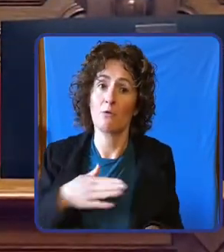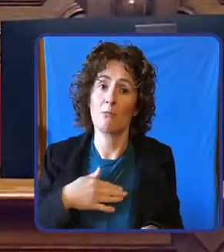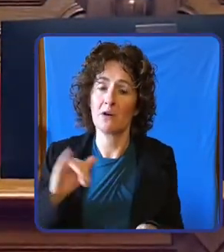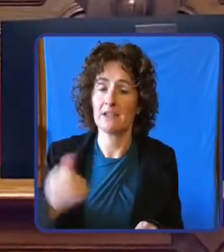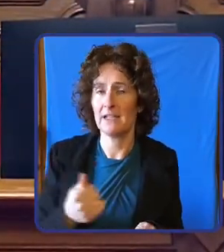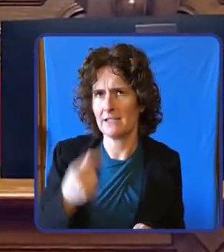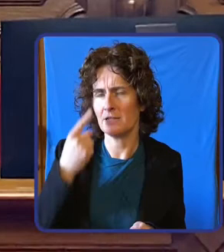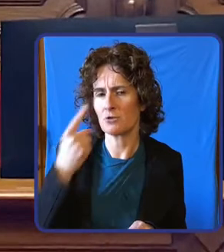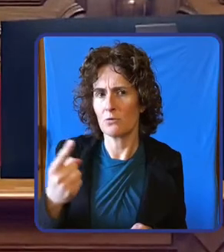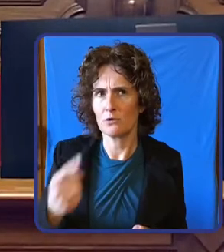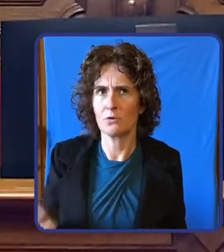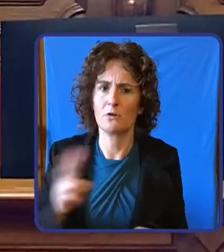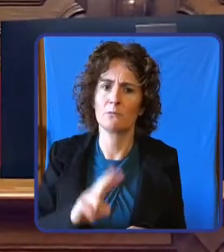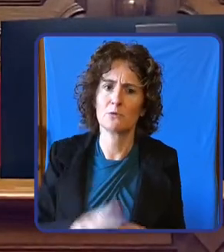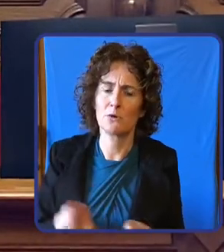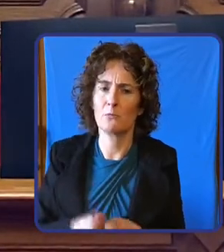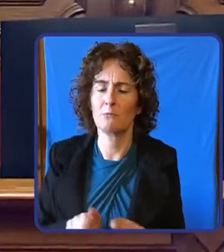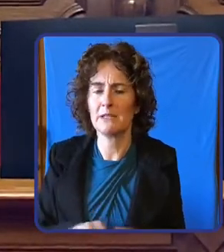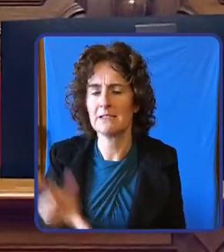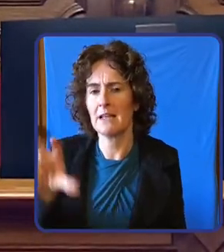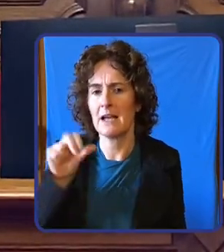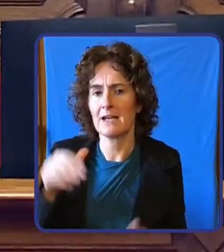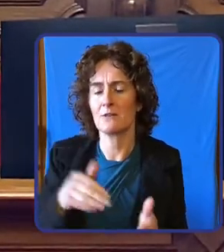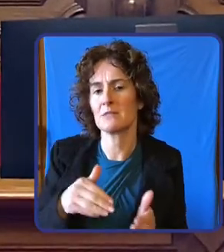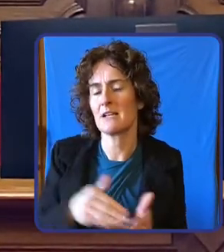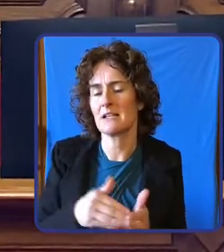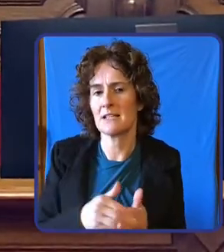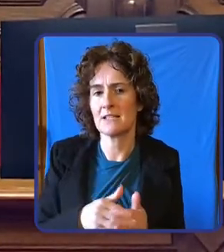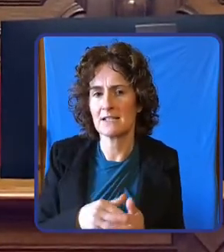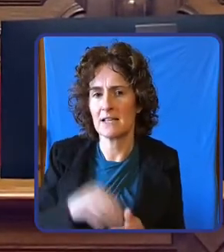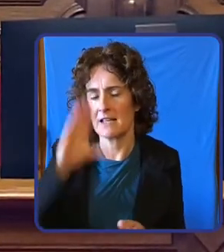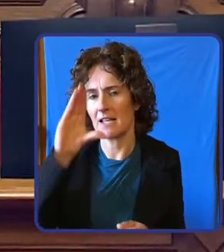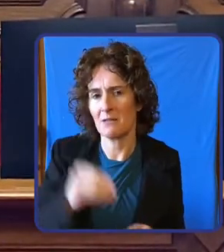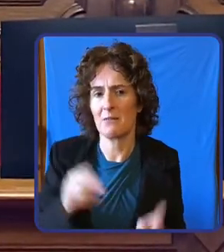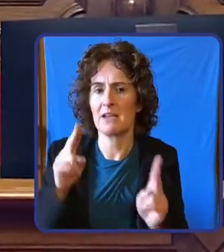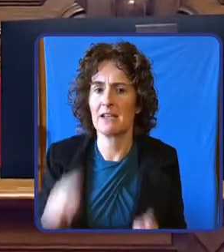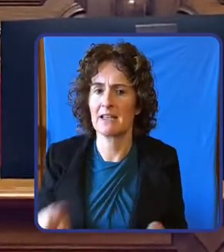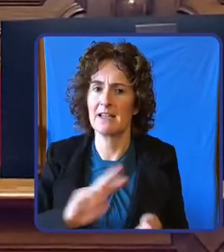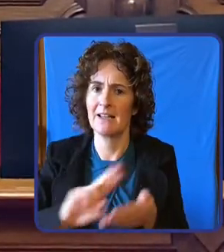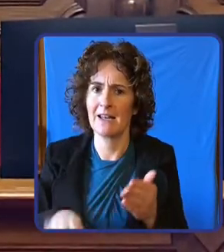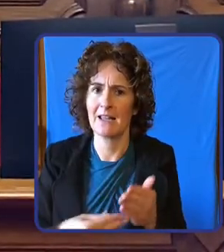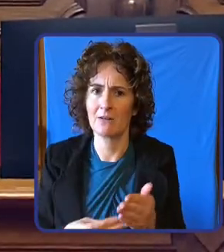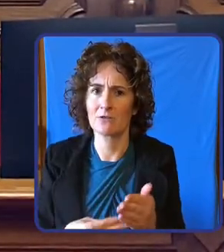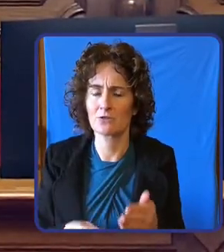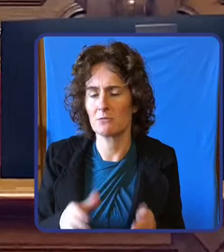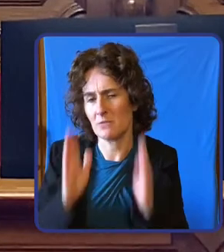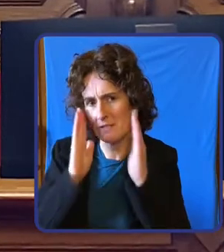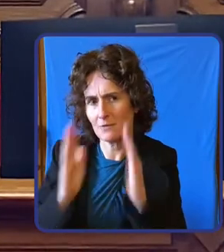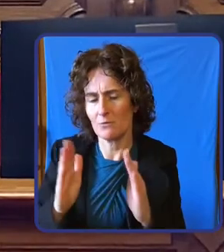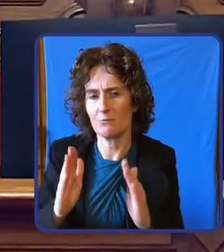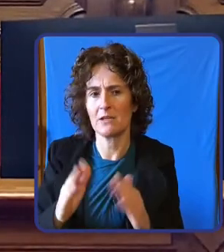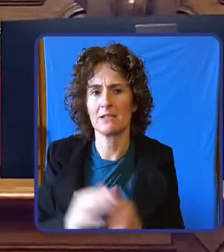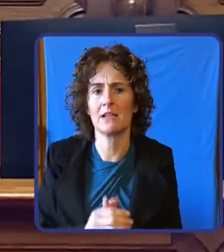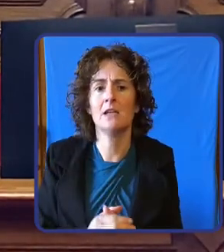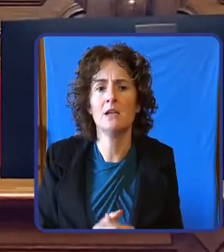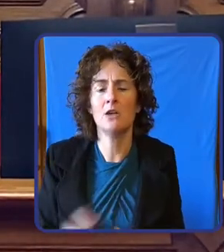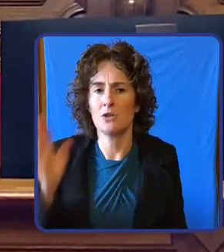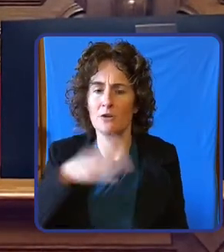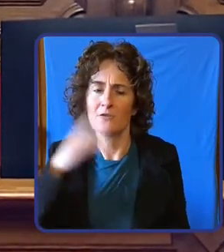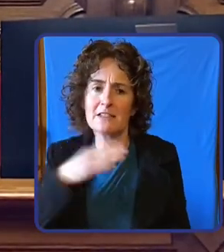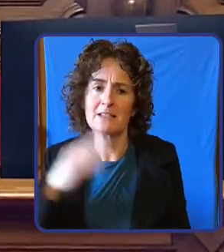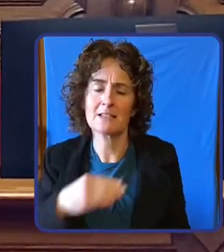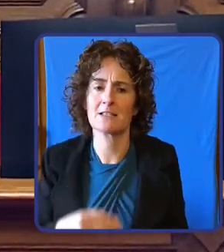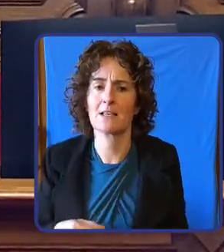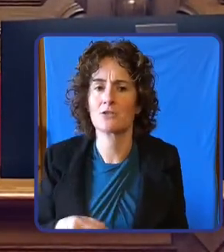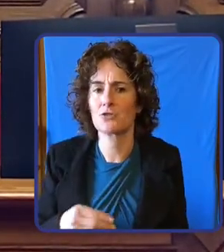mint 300 emberre kellene aláírni. Én biztos vagyok benne, hogy csak a fideszes támogató szavazatoknak is több, mint 300-nak kellene lenni.